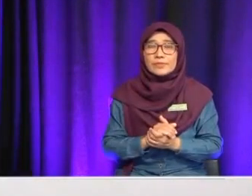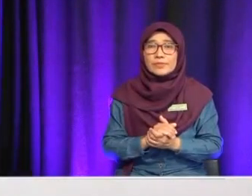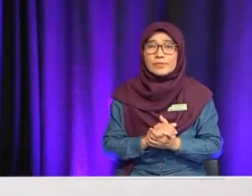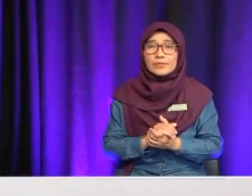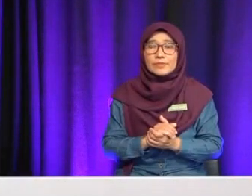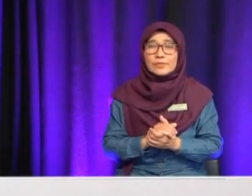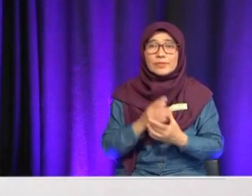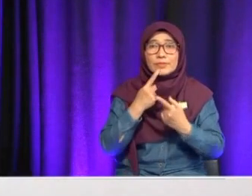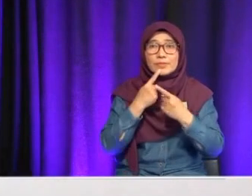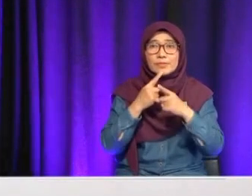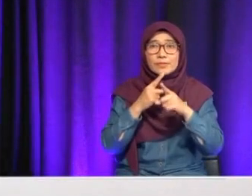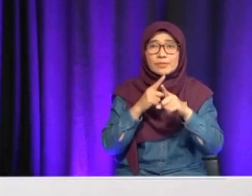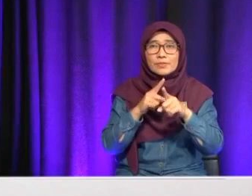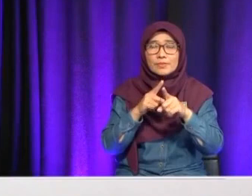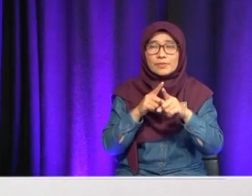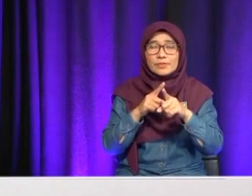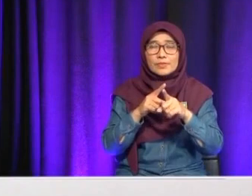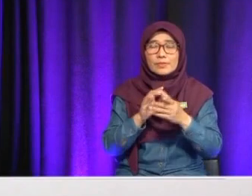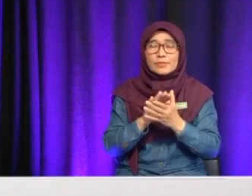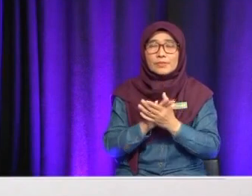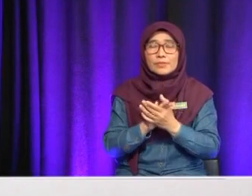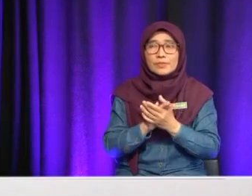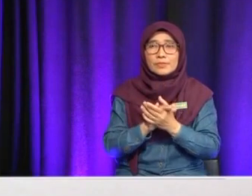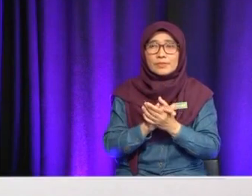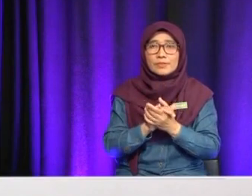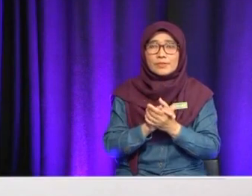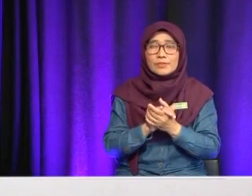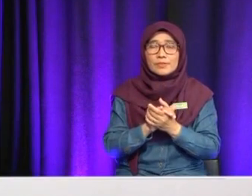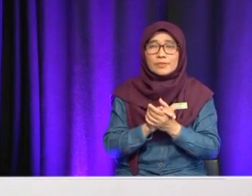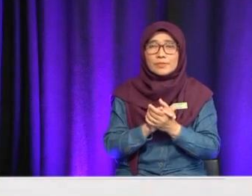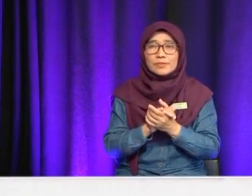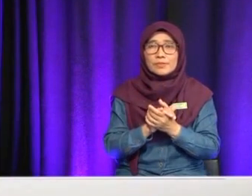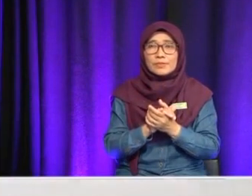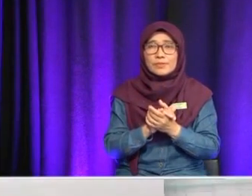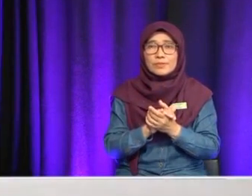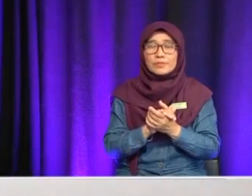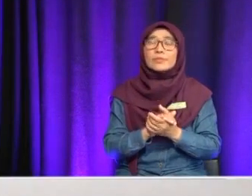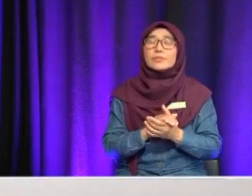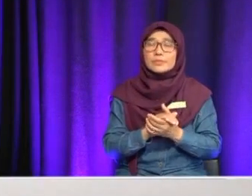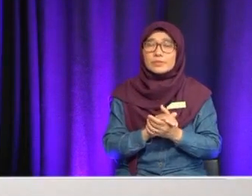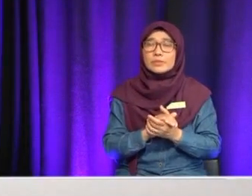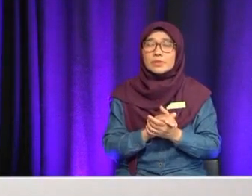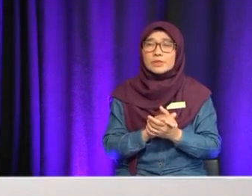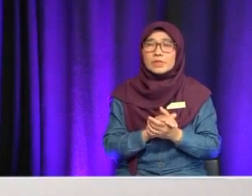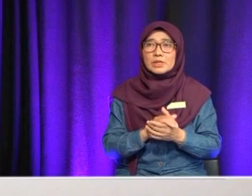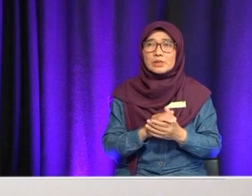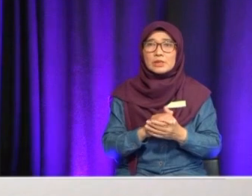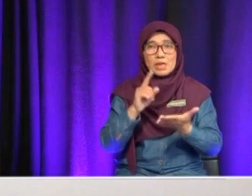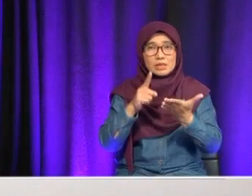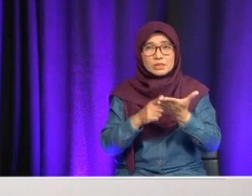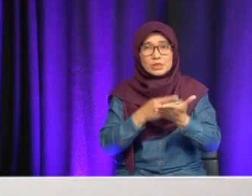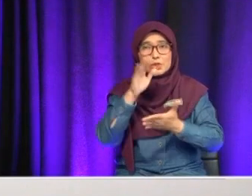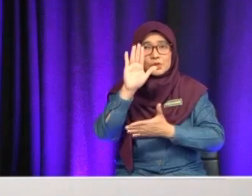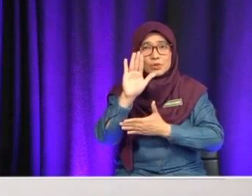Ya, Akil. Jawapannya ialah sewa ialah akad bagi menyerahkan sesuatu yang bermanfaat yang boleh diberikan secara sewa dengan